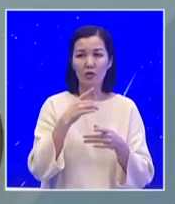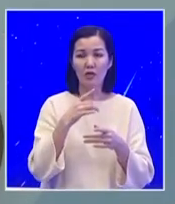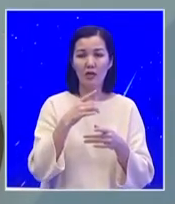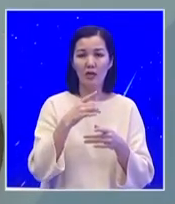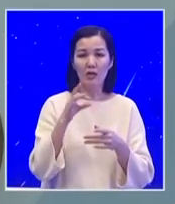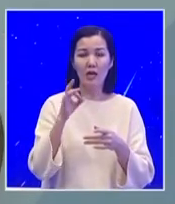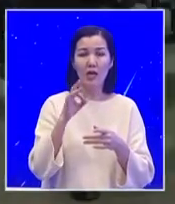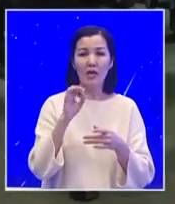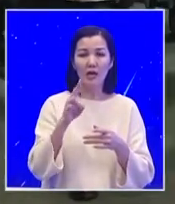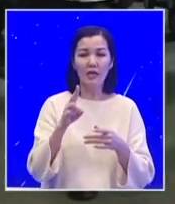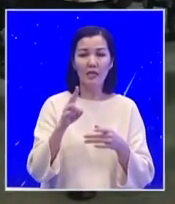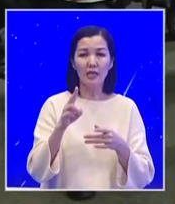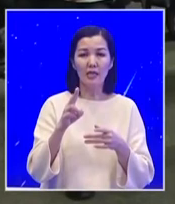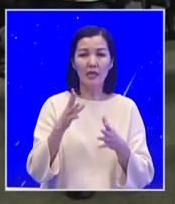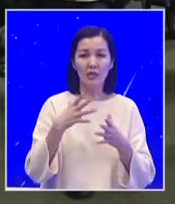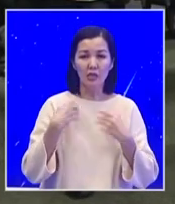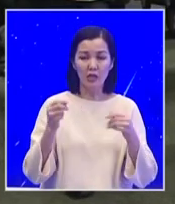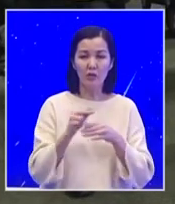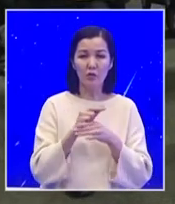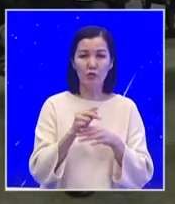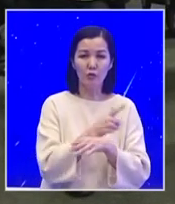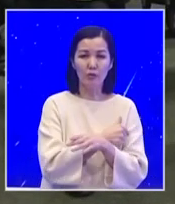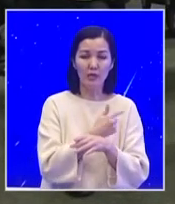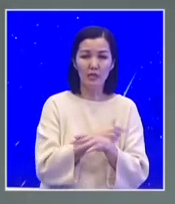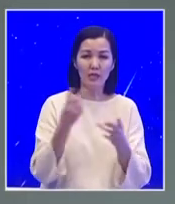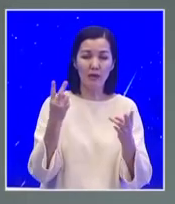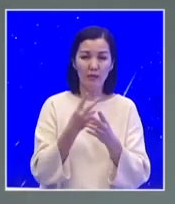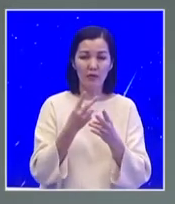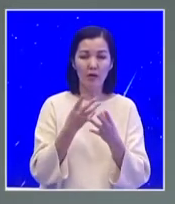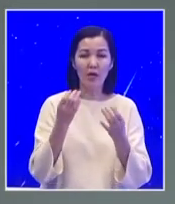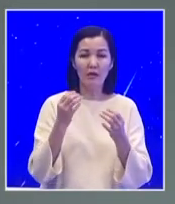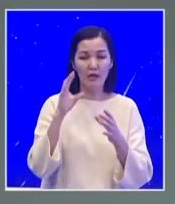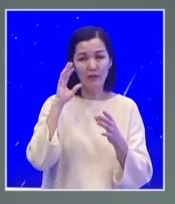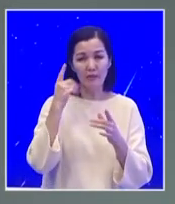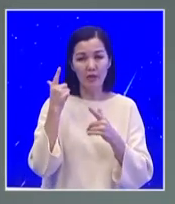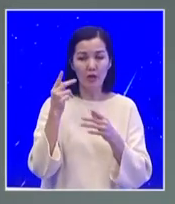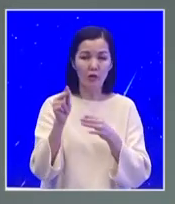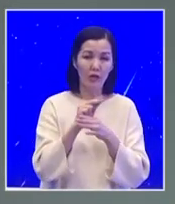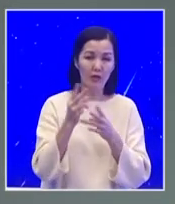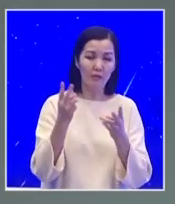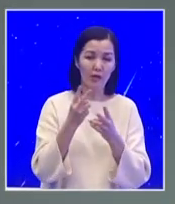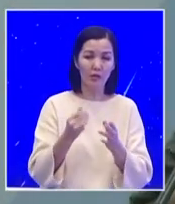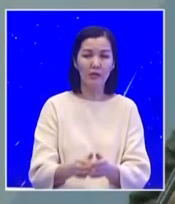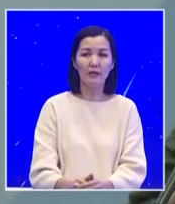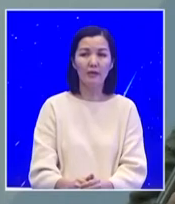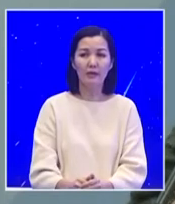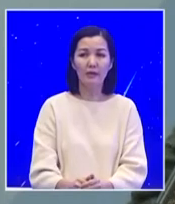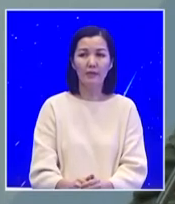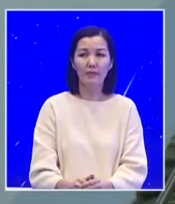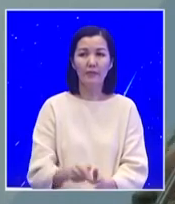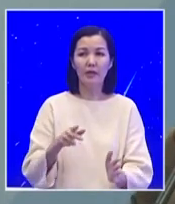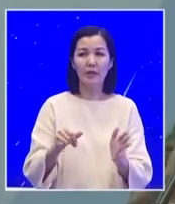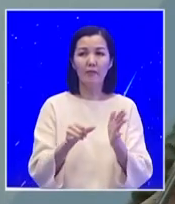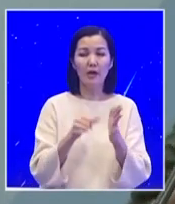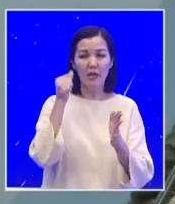жазылу үшін дер кезінде медицина көмегіне жүгіну қажет. Мұндан бөлек психологиялық ем де өте маңызды.